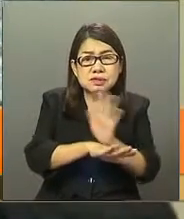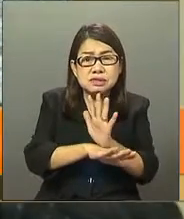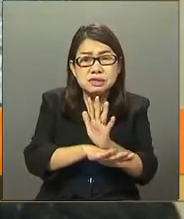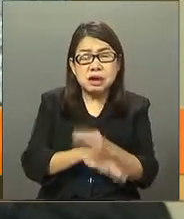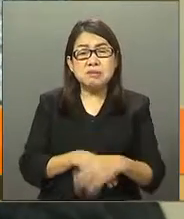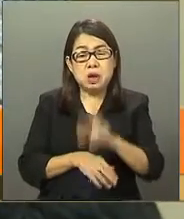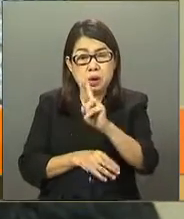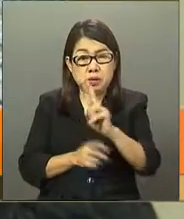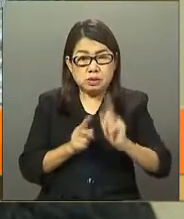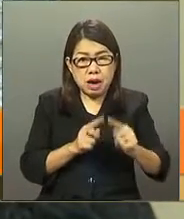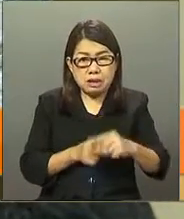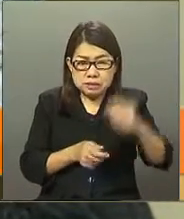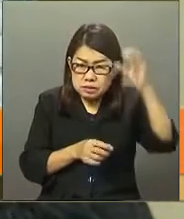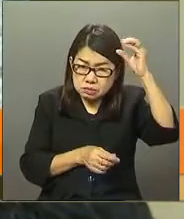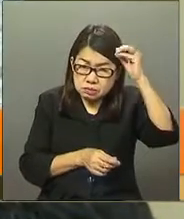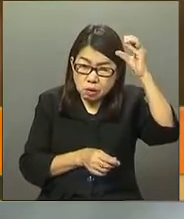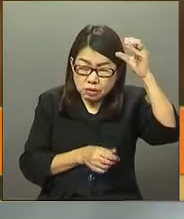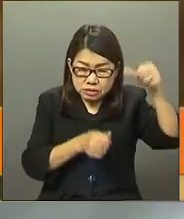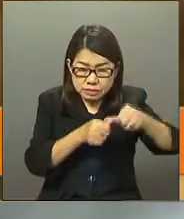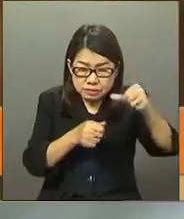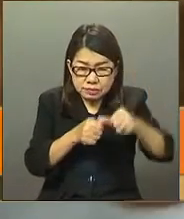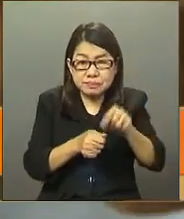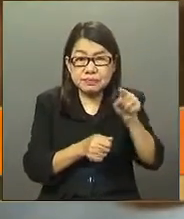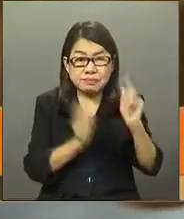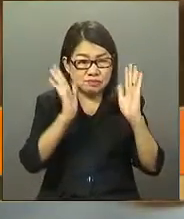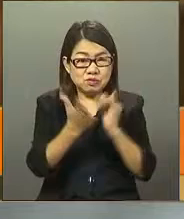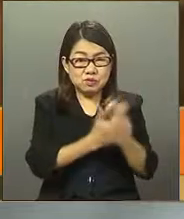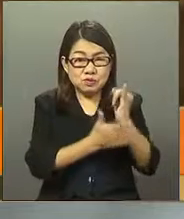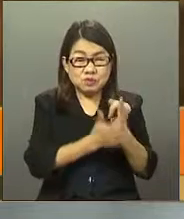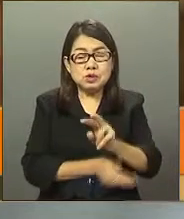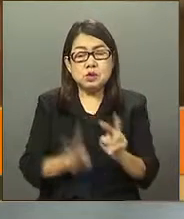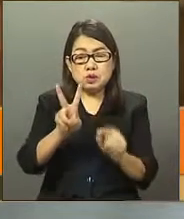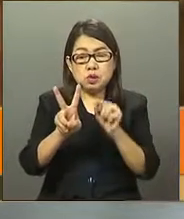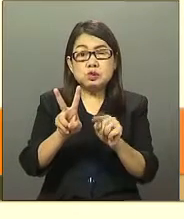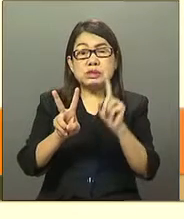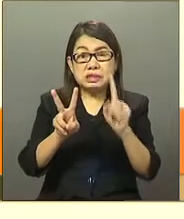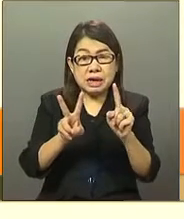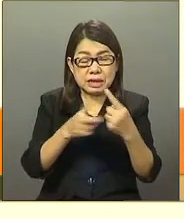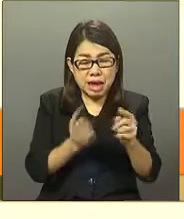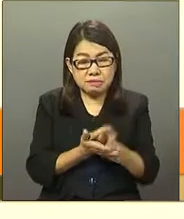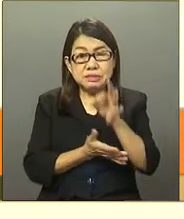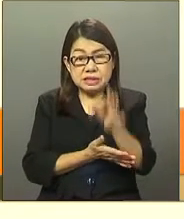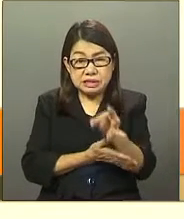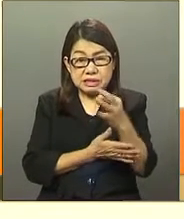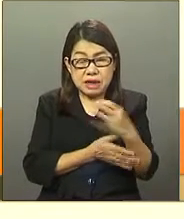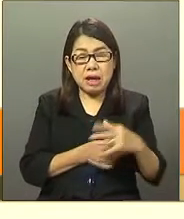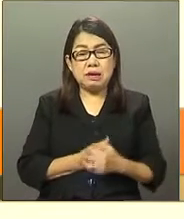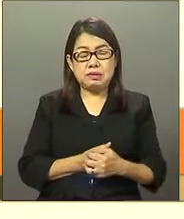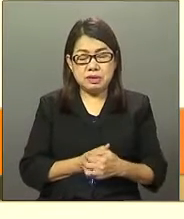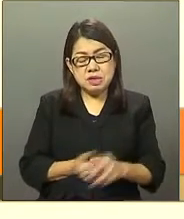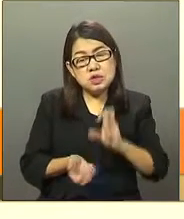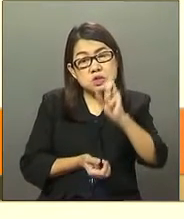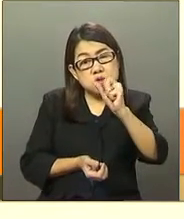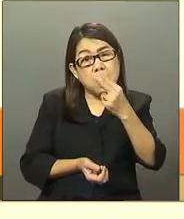ยความจำไม่ตรงตามโฆษณาที่ระบุไว้คือหน่วยความจำ 2.1 แต่จากการทดสอบของผู้ร้องเรียนก่อนหน้